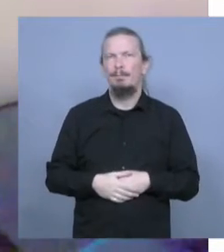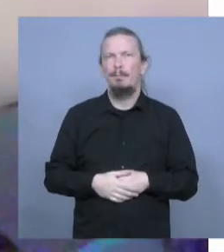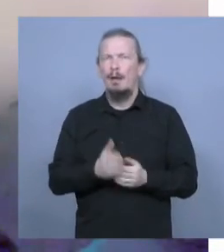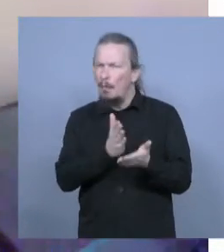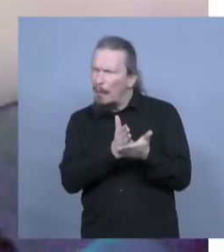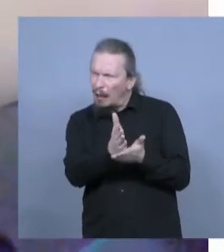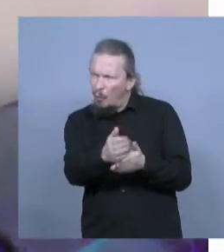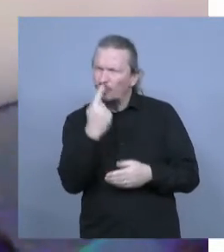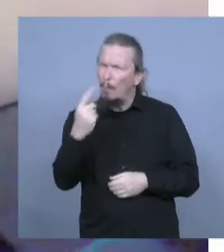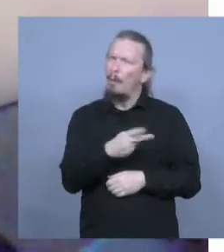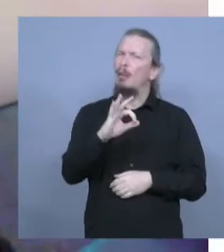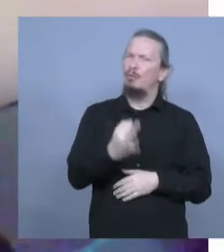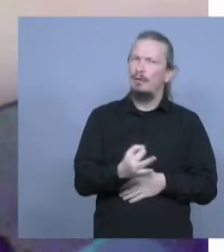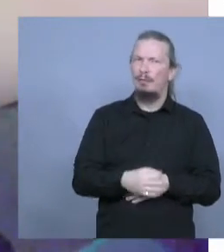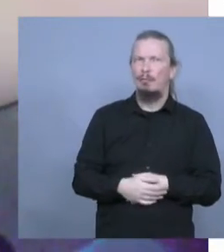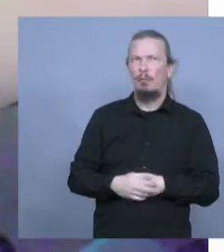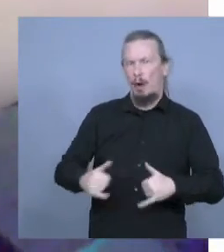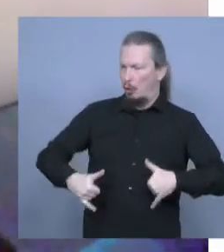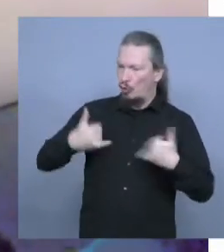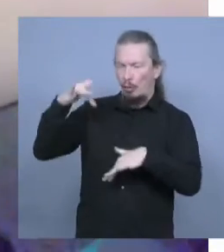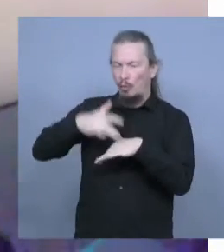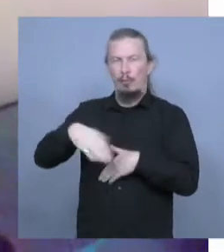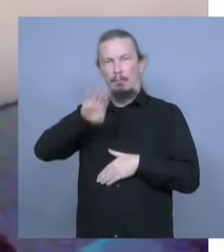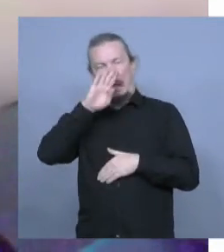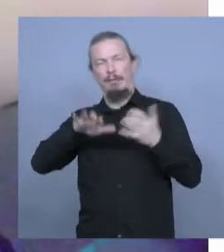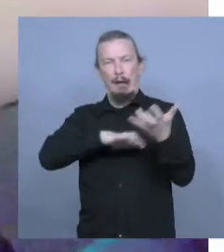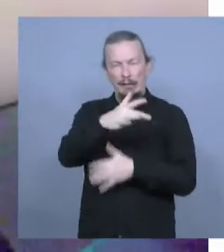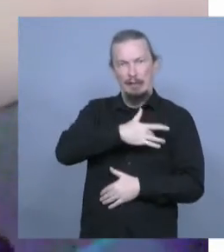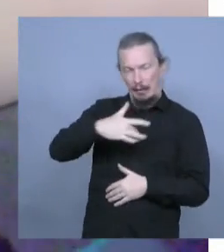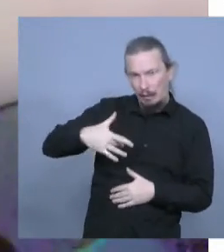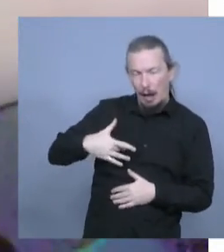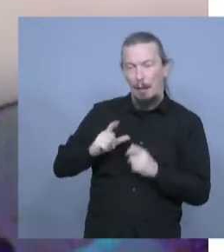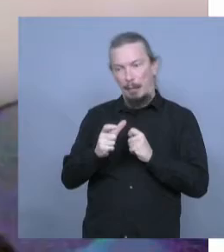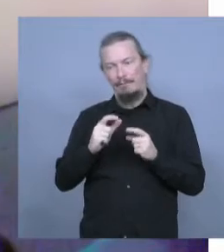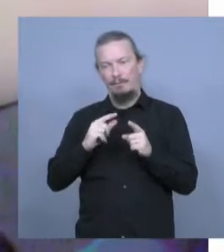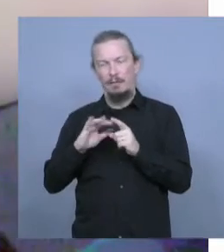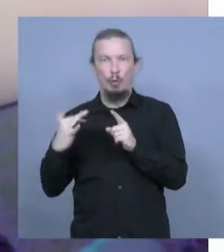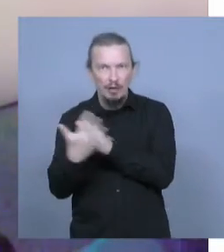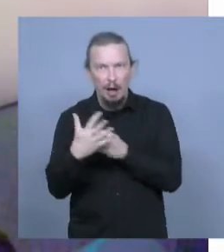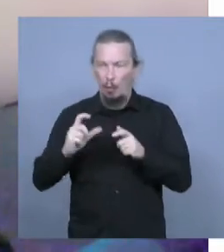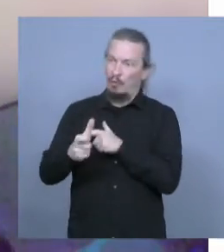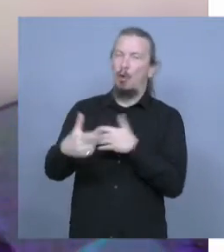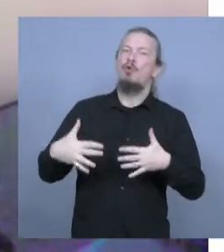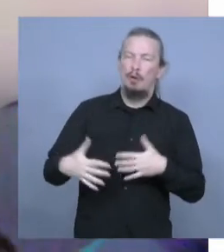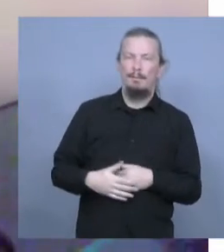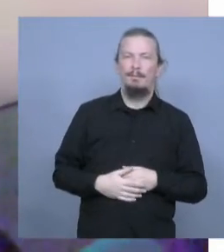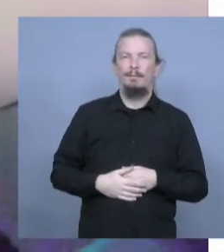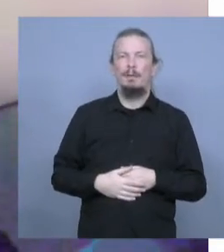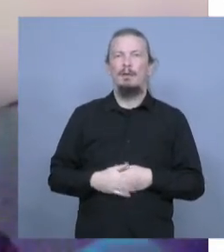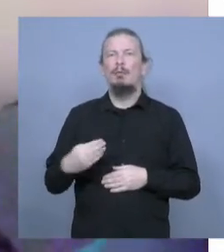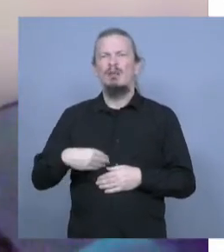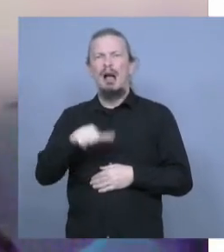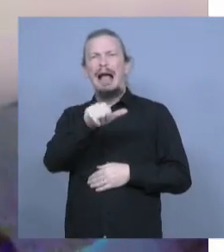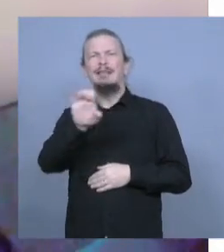bonne. Uniformément, les jeunes ont été frappés par la crise sanitaire et ses conséquences aujourd'hui sociales. La volonté de travailler sur les sorties de l'ASE, de l'aide